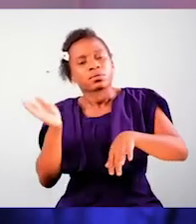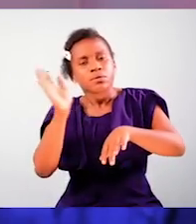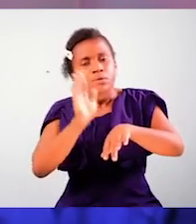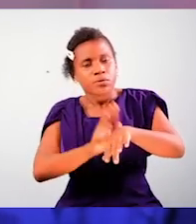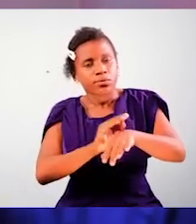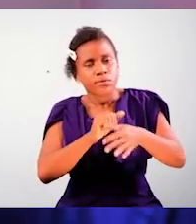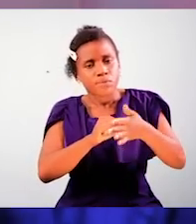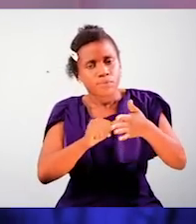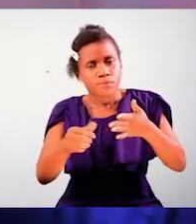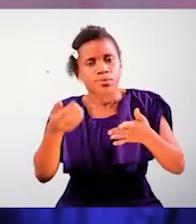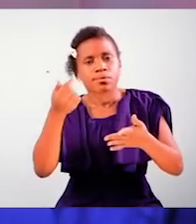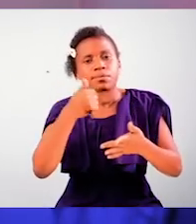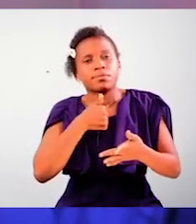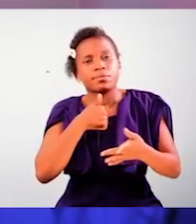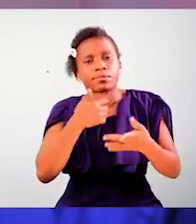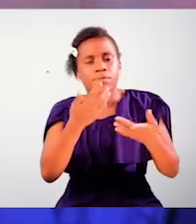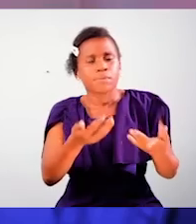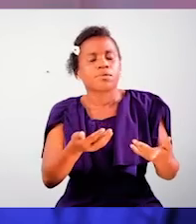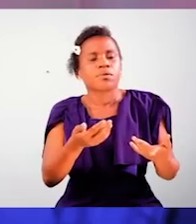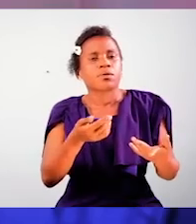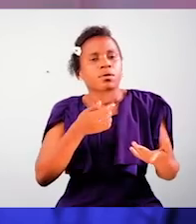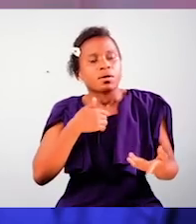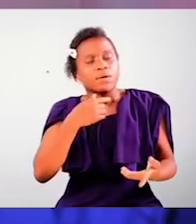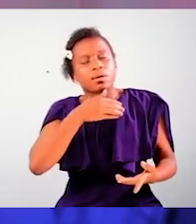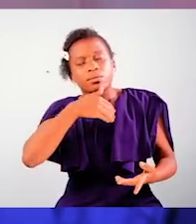Jana mimi nilikwenda kwa sehemu hapo Kinondoni kwa mkurugenzi.